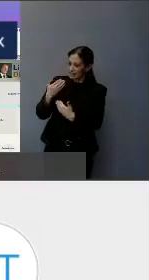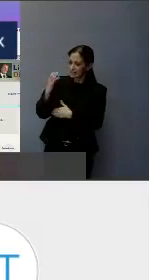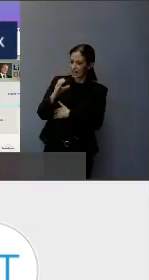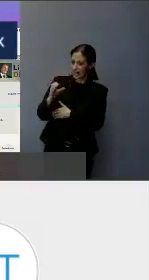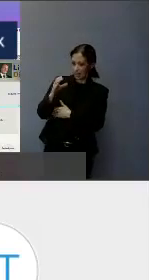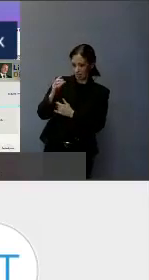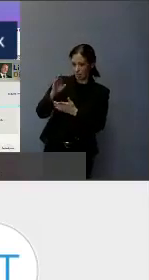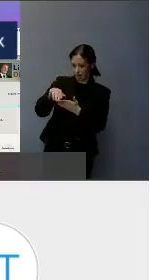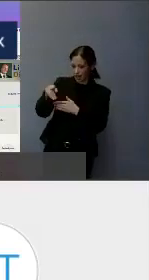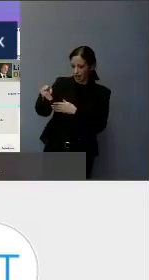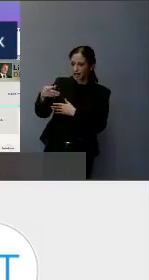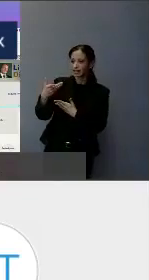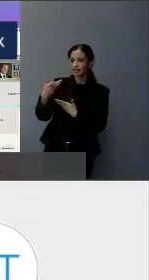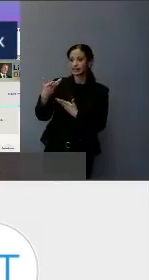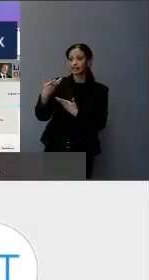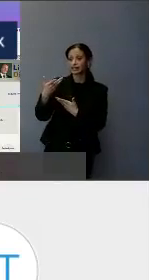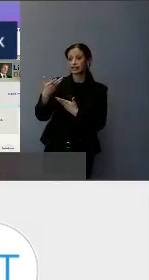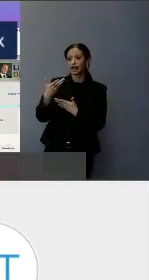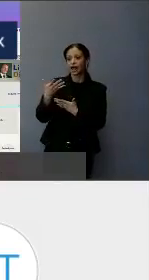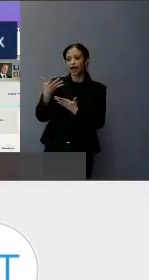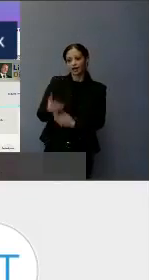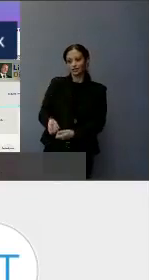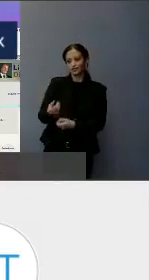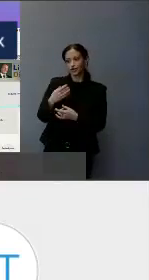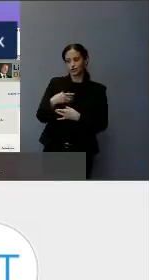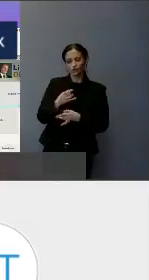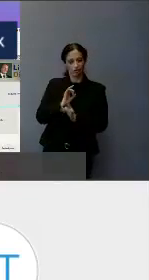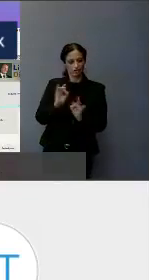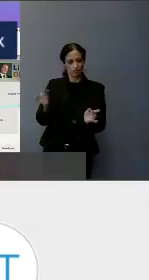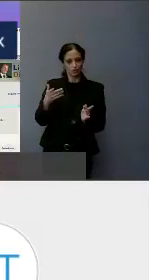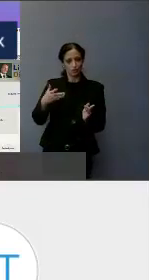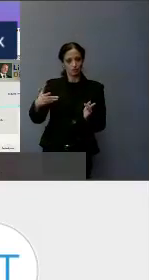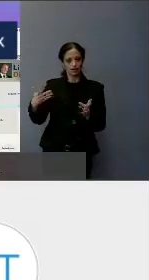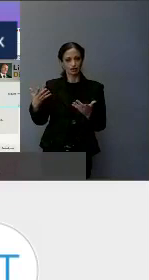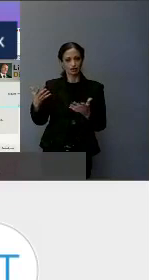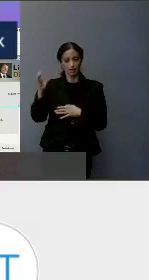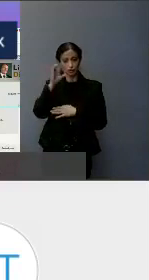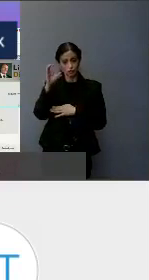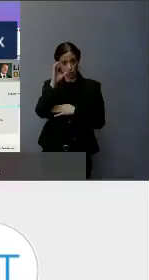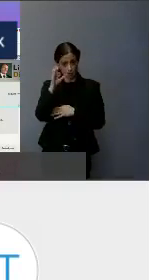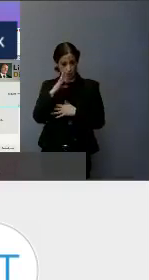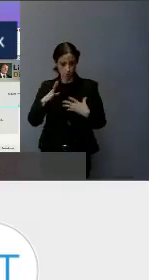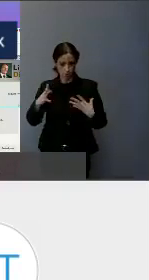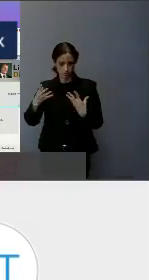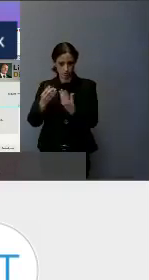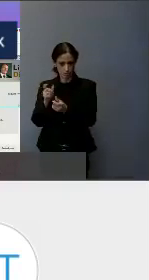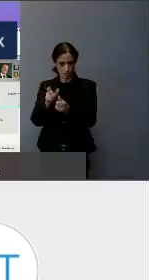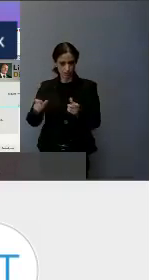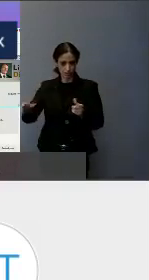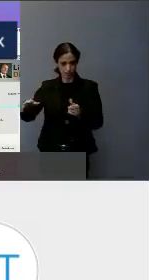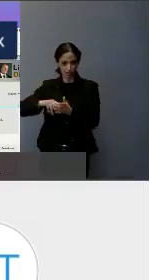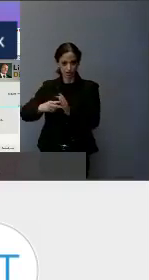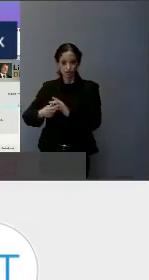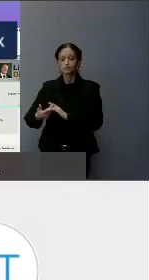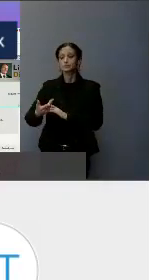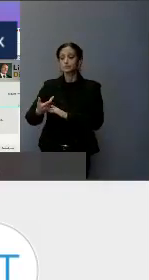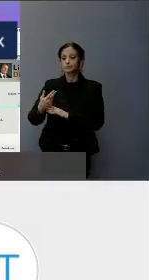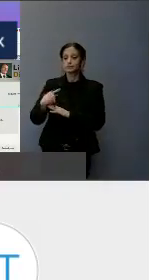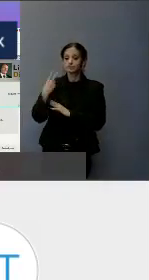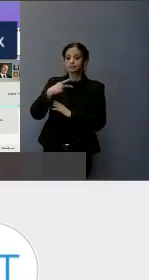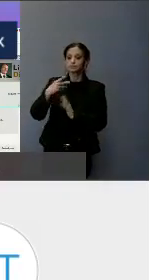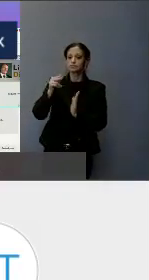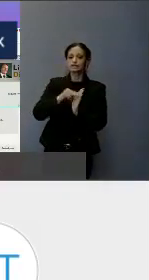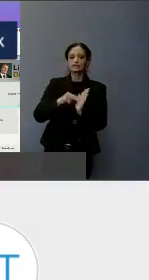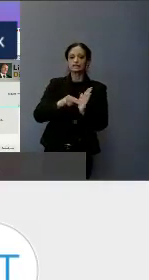la disponibilità farò soprano congiunto che non può altro che essere utile per tutti dicevo i dati statistici che ci ha fornito